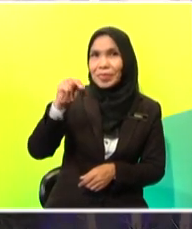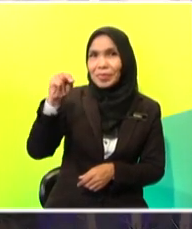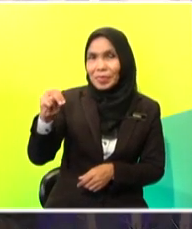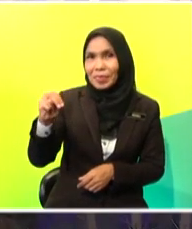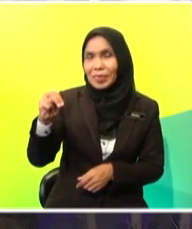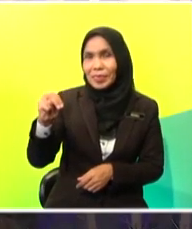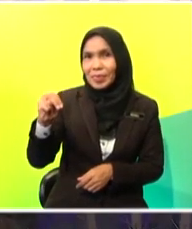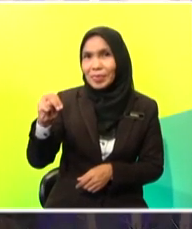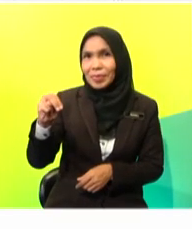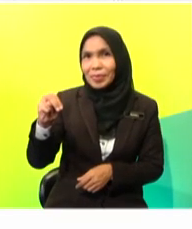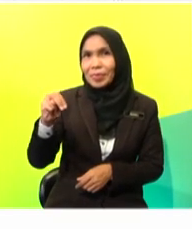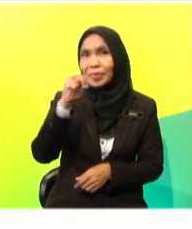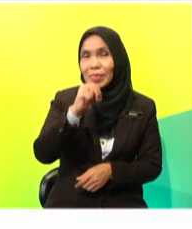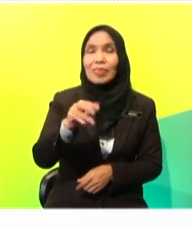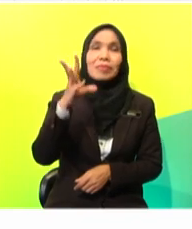hennessy